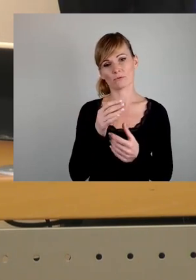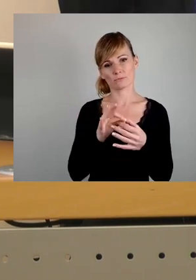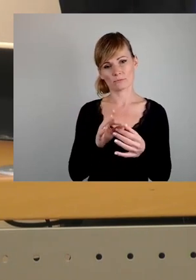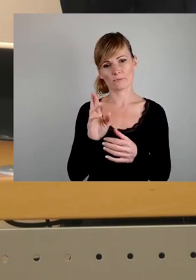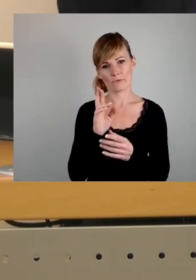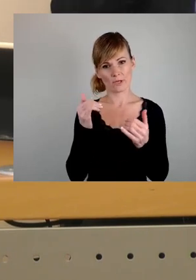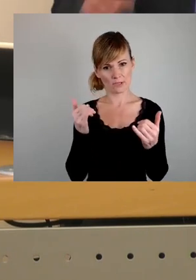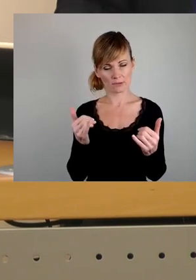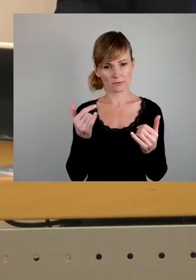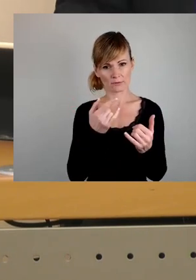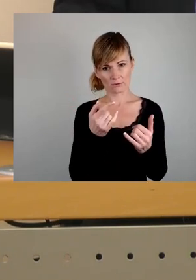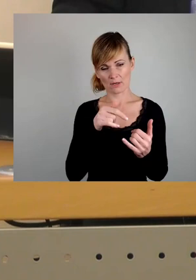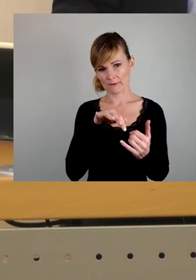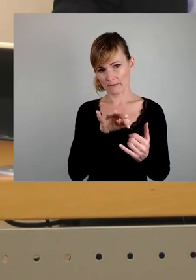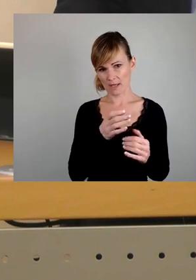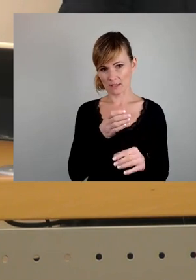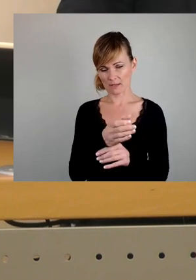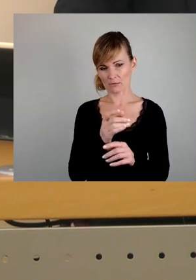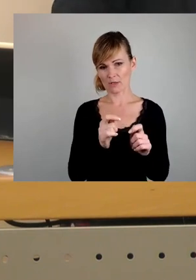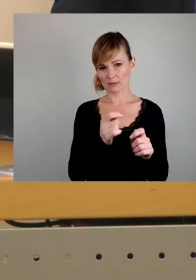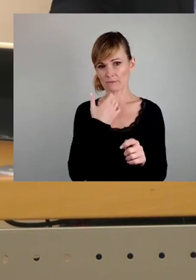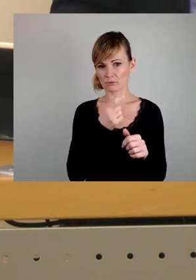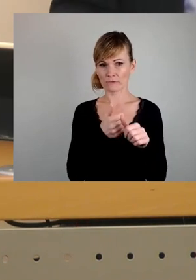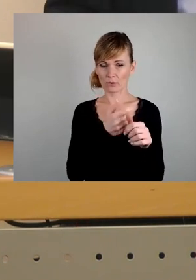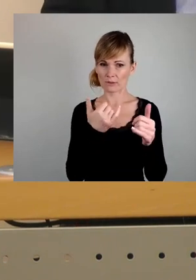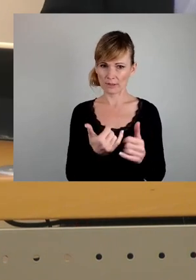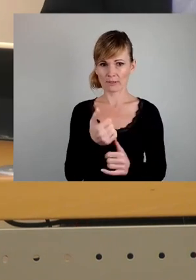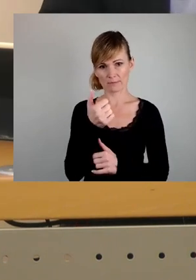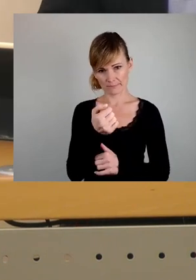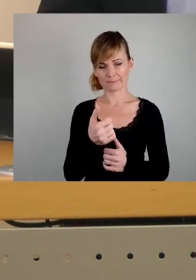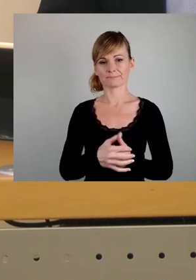dem AfD-Ersetzungsantrag folgen möchte, den bitte ich jetzt um Stimmzeichen.